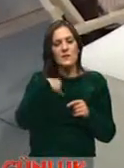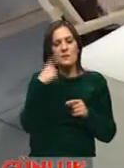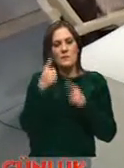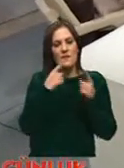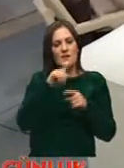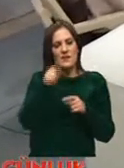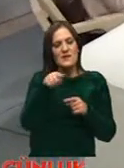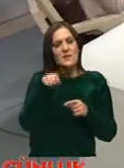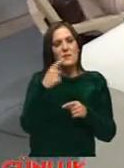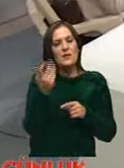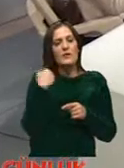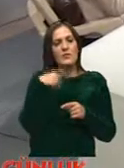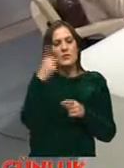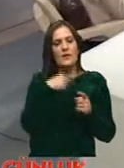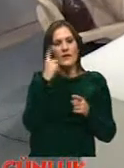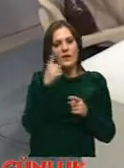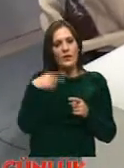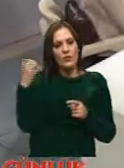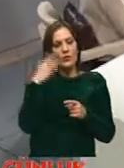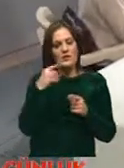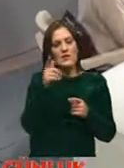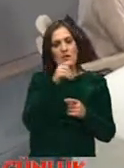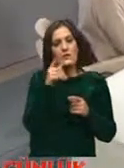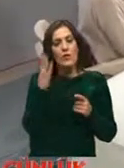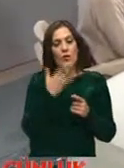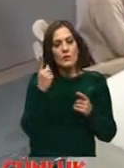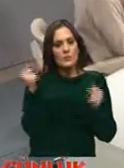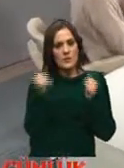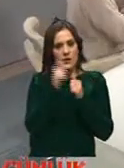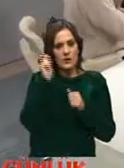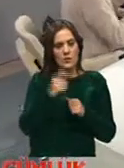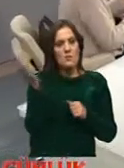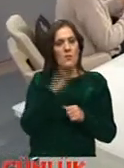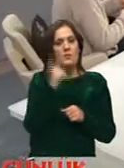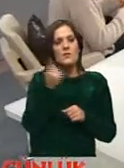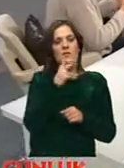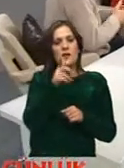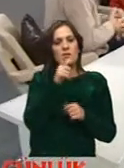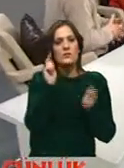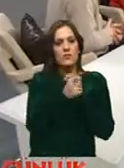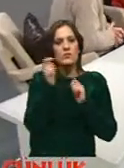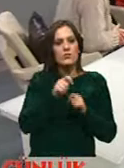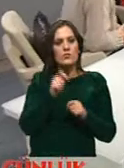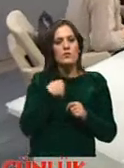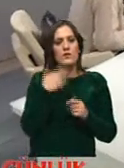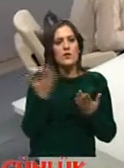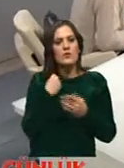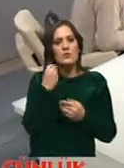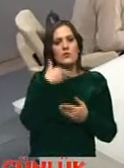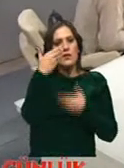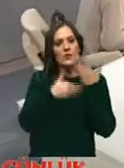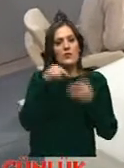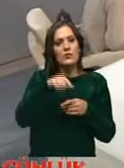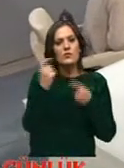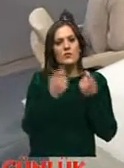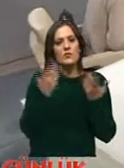bir sizin biraz önce söylediğiniz soru, tek tek duyduğumuz sesler öyle bir birleşiyor ki bambaşka seslere dönüşüyor. Ya aslında şimdi biz bayağı güzel anlattık